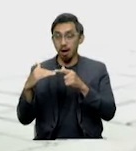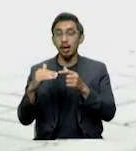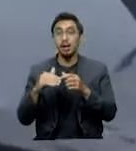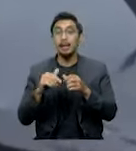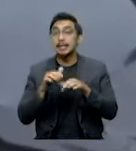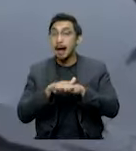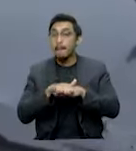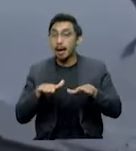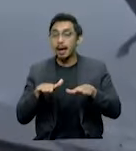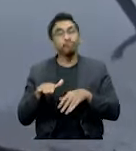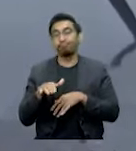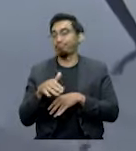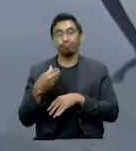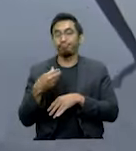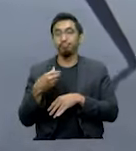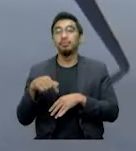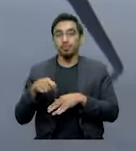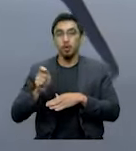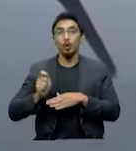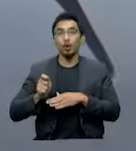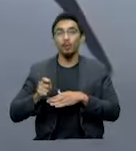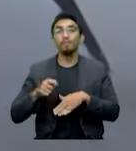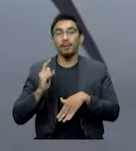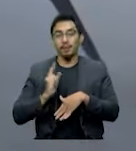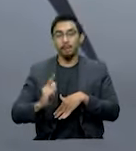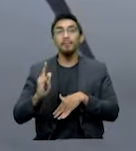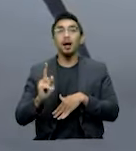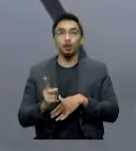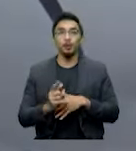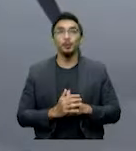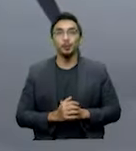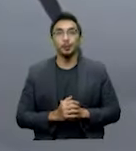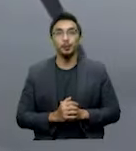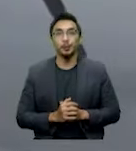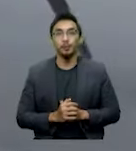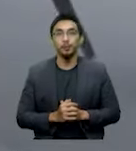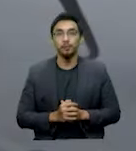jalur hukum dalam kasus ini. Dari Tangerang, Banten, Hasnugara iNews melaporkan.